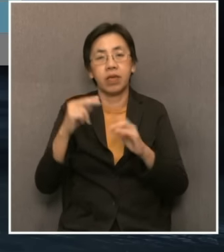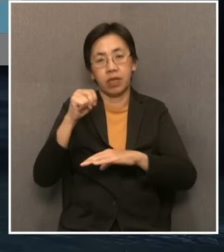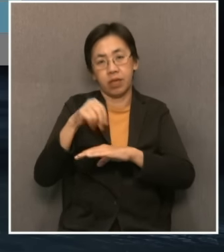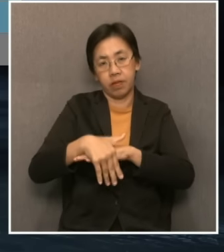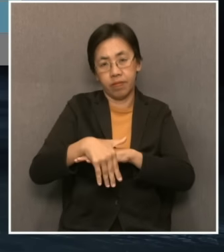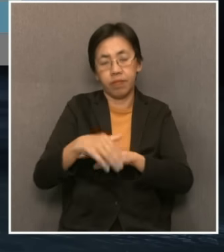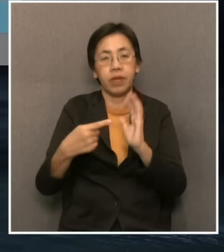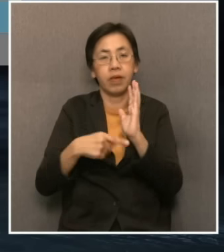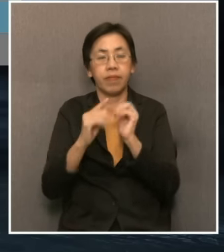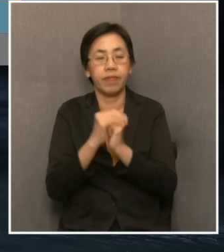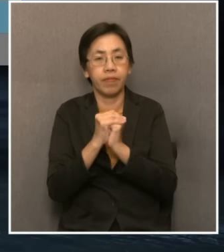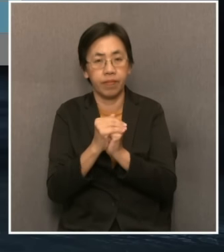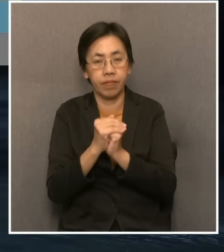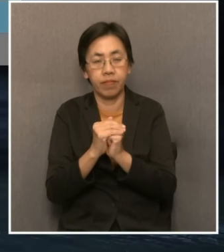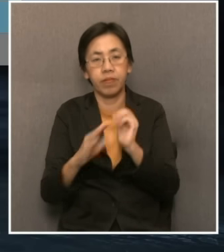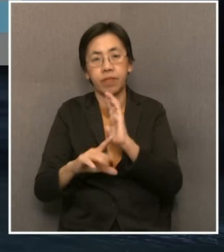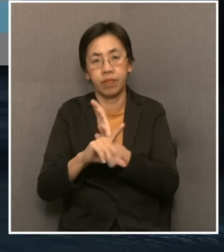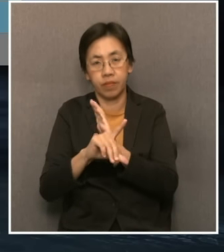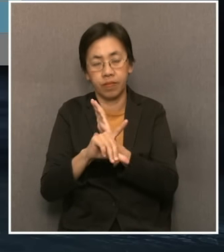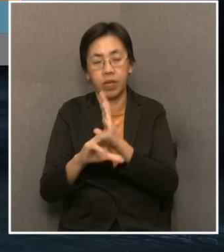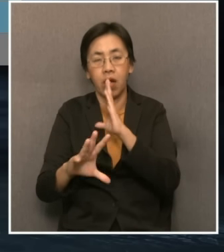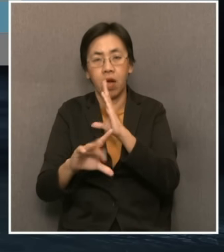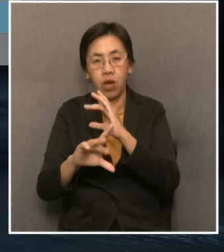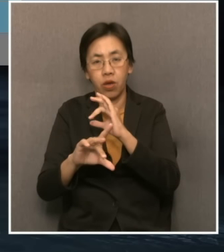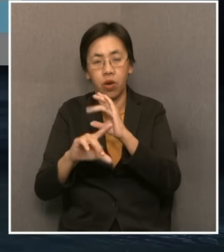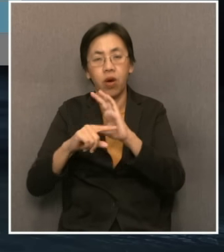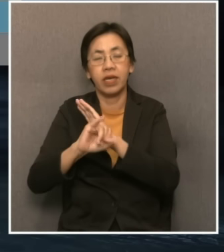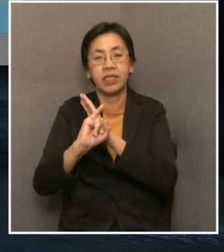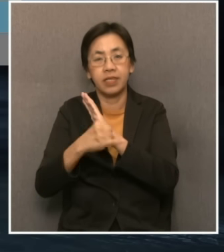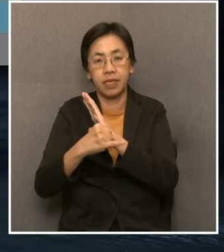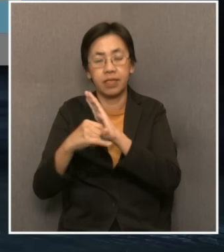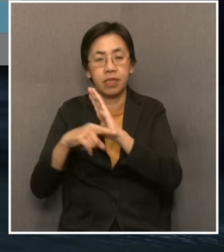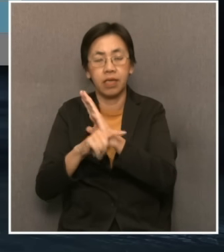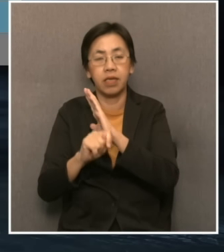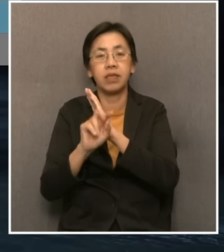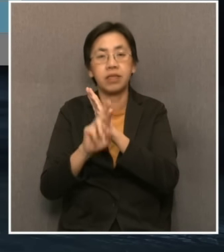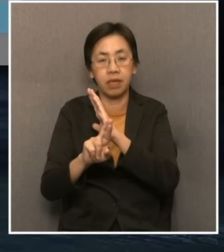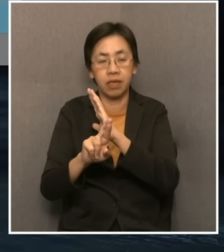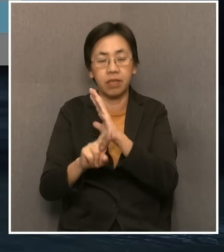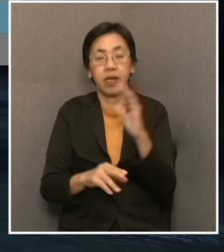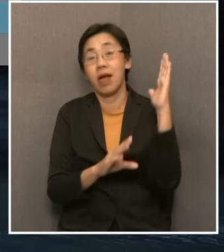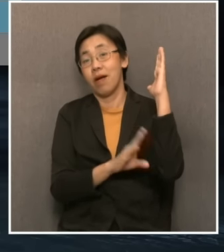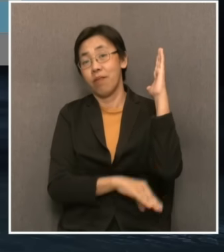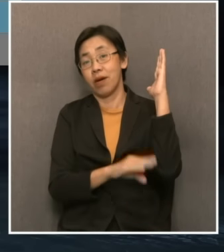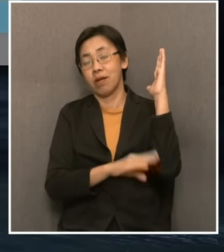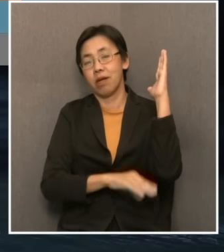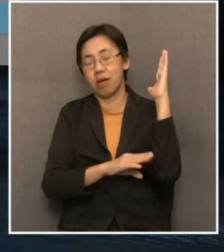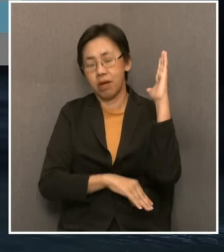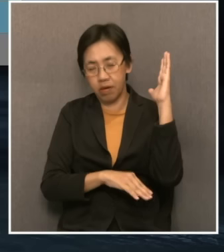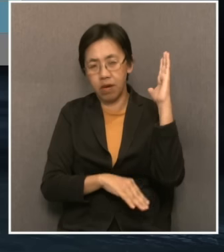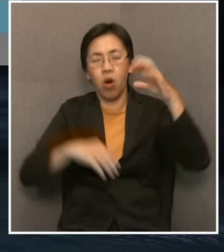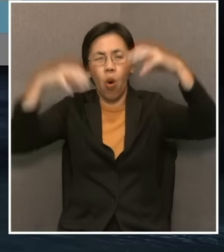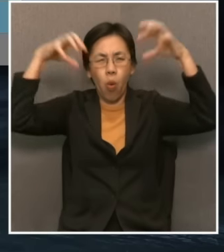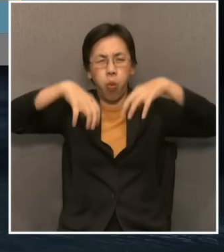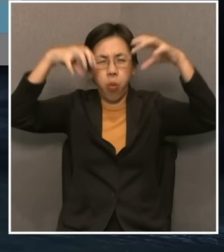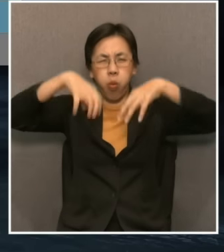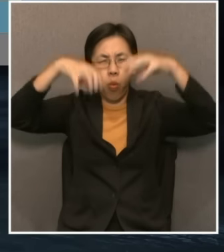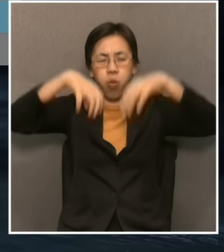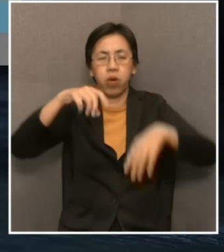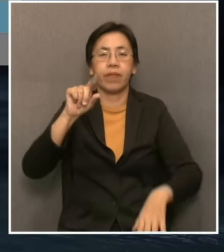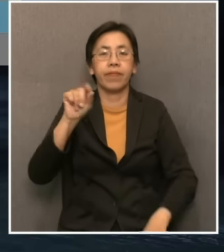ปราจีนบุรีชลบุรีระยองจันทบุรีและตราชส่วนภาคใต้มีฝนฟ้าคะนองร้อยละ 20ของพื้น